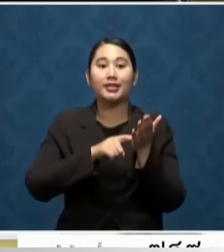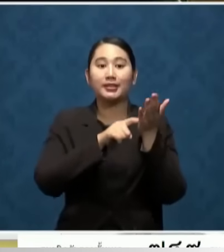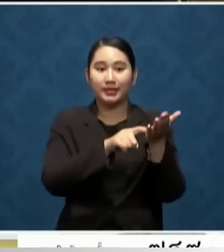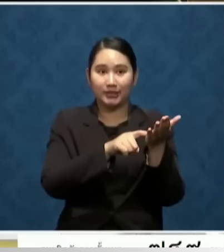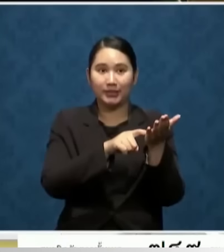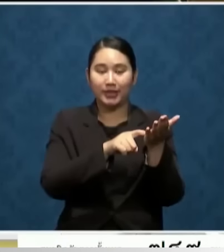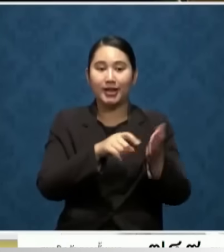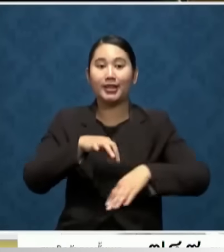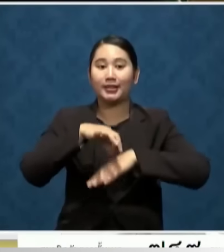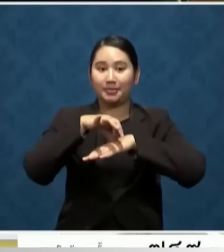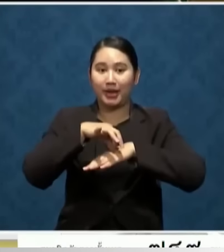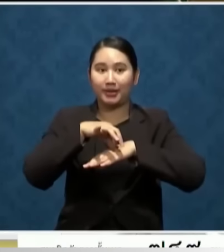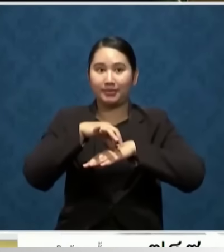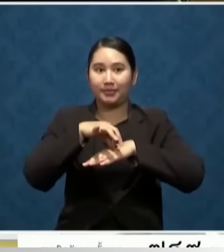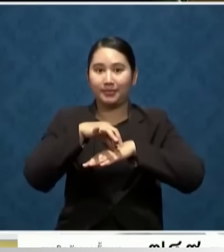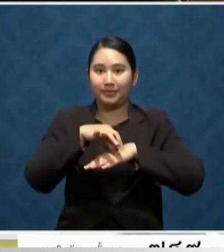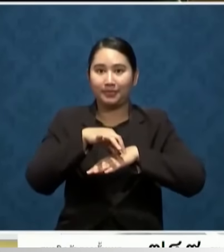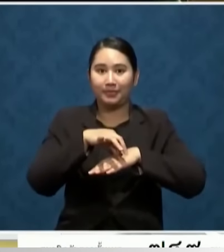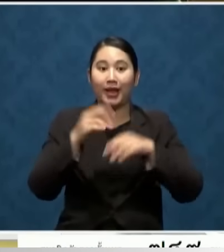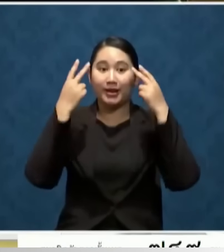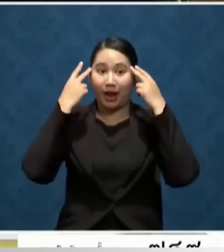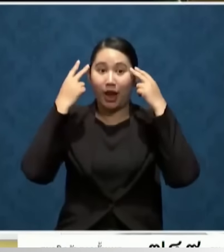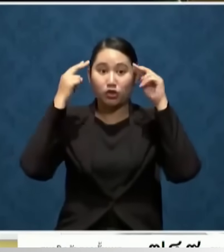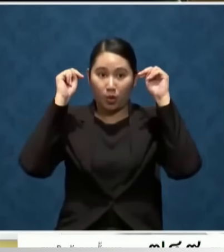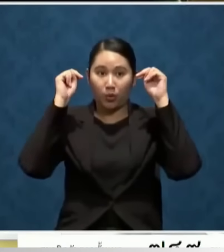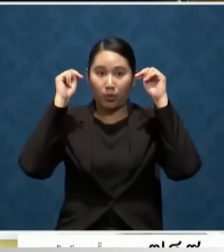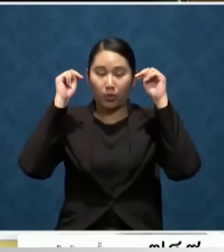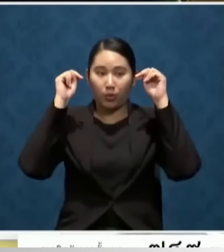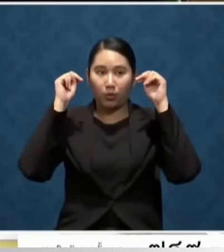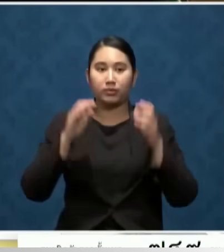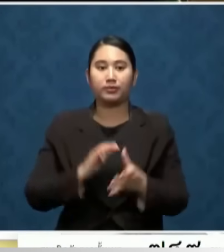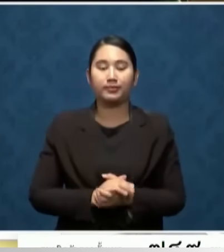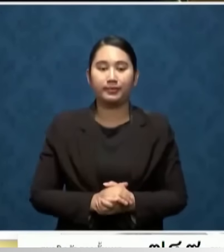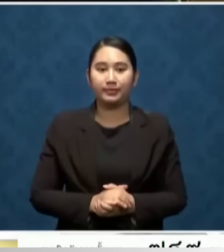เกล้าแต่งตั้งบุคคลดังกล่าวเป็นนายกรัฐมนตรี